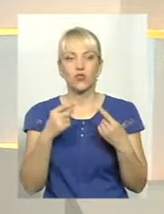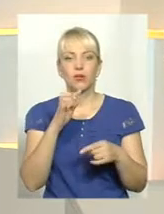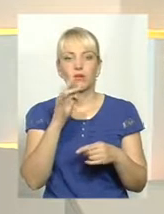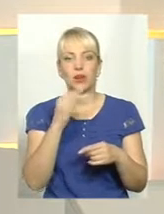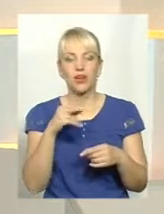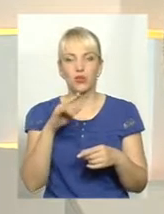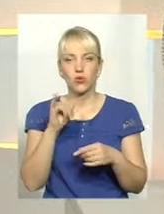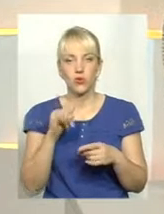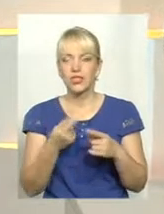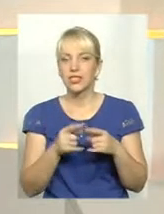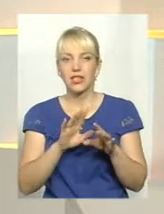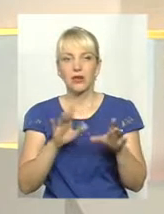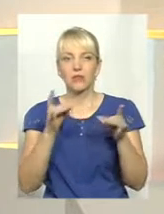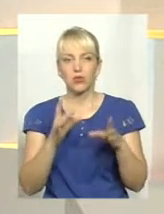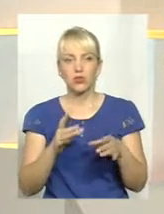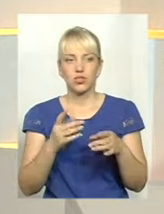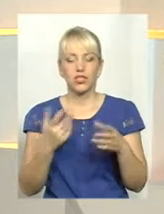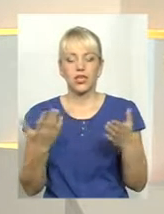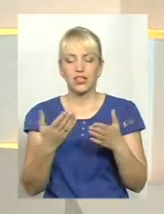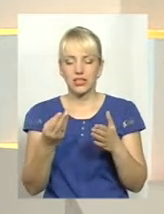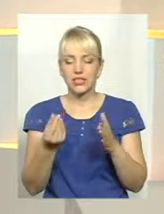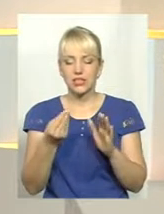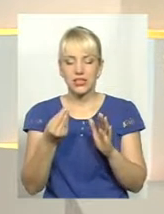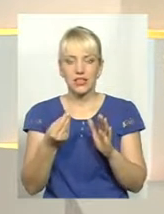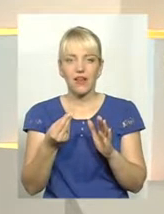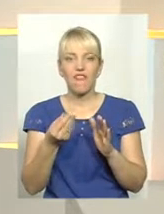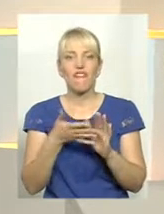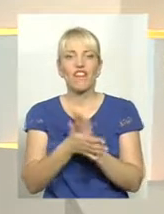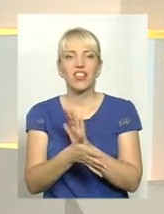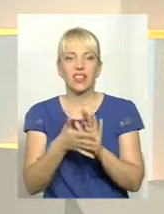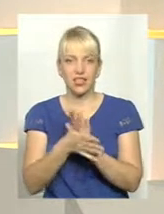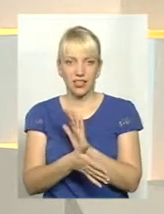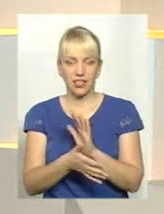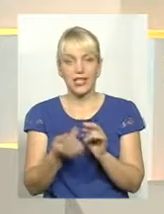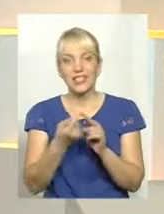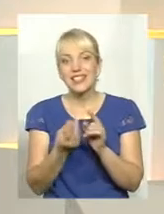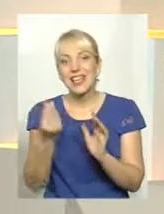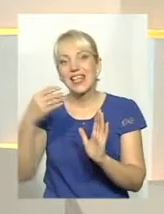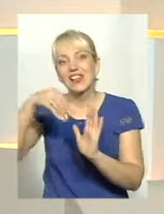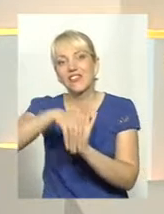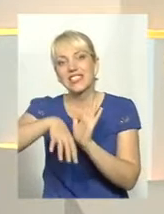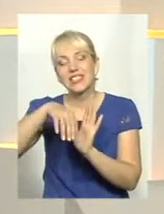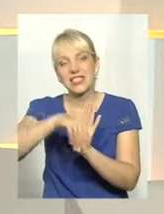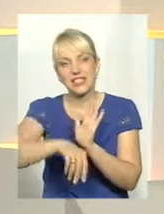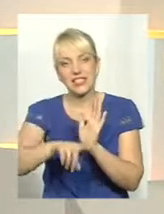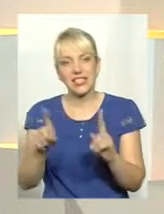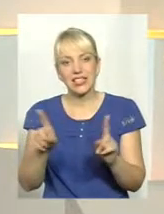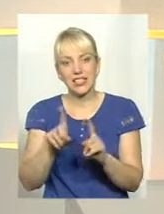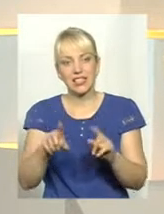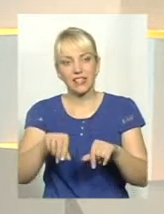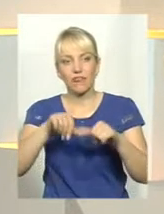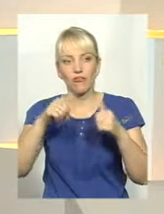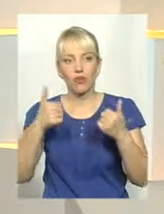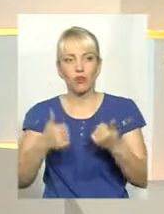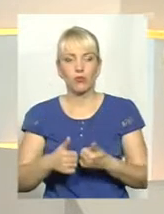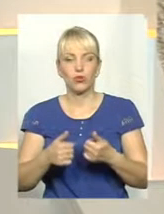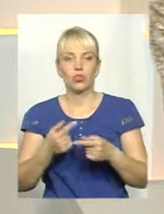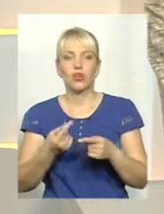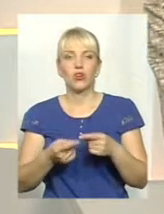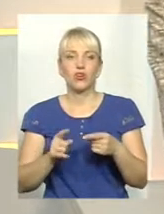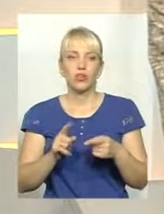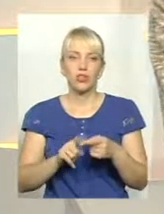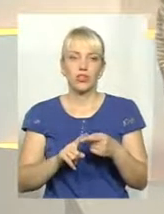маржа, те, за що споживач готовий переплатити. А я думаю, це вже потім. Спочатку треба. І це